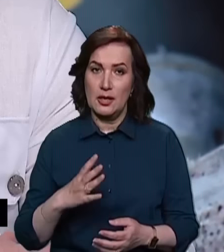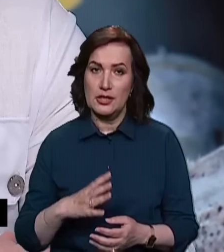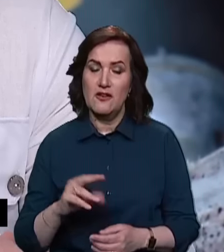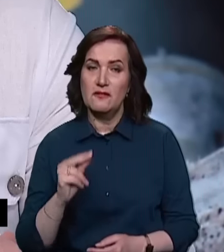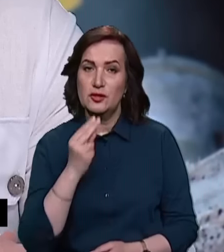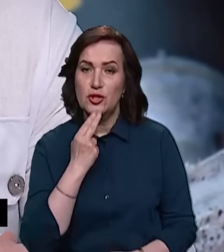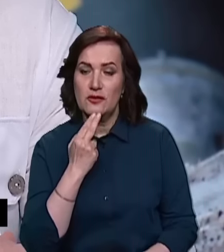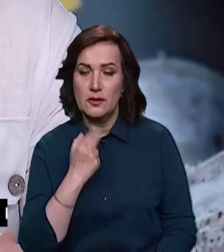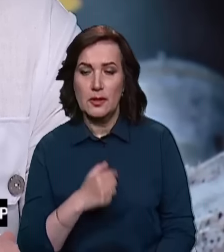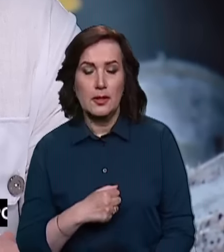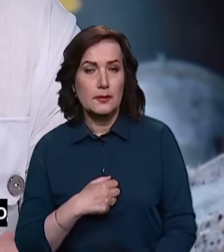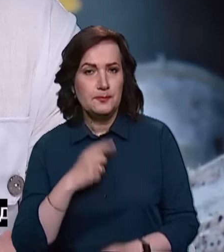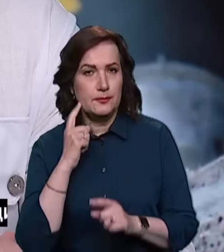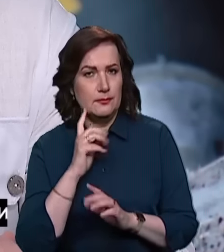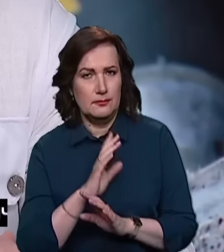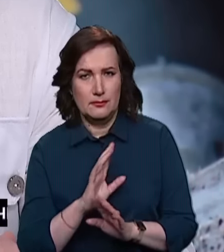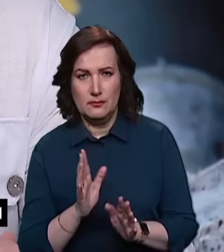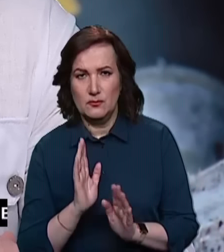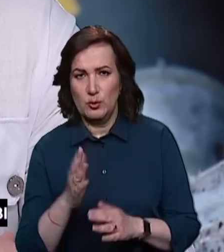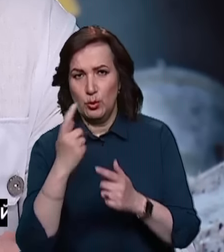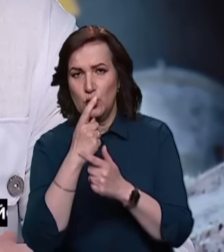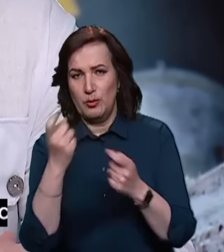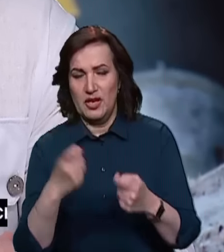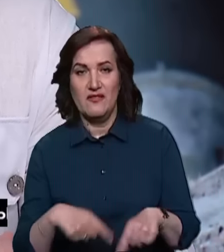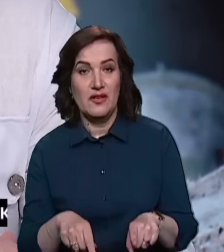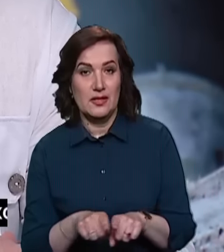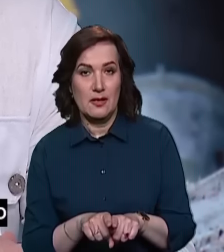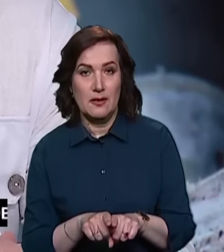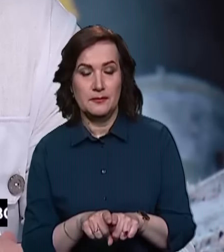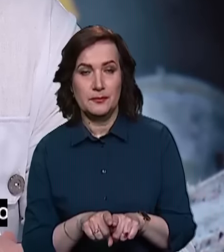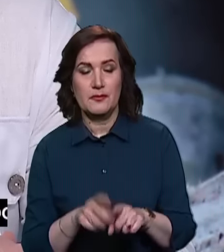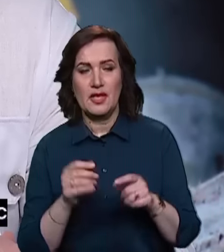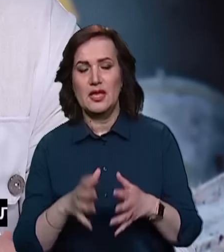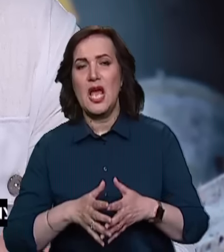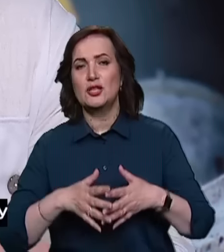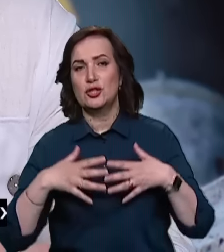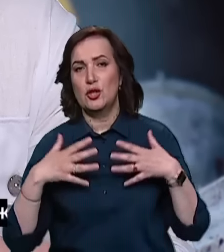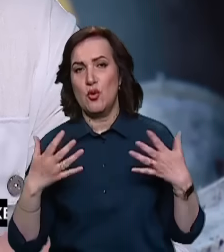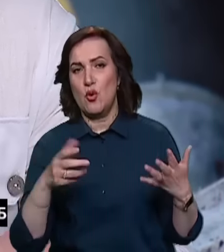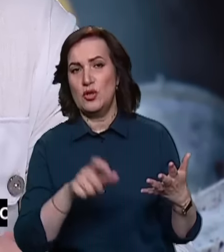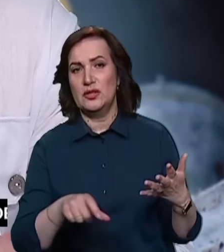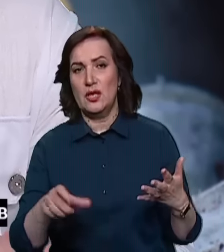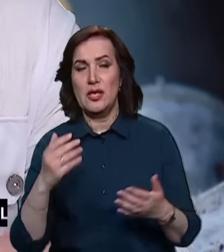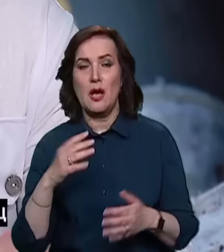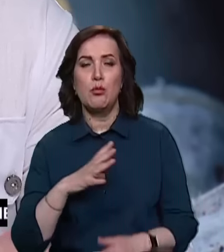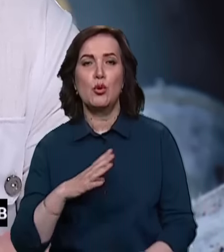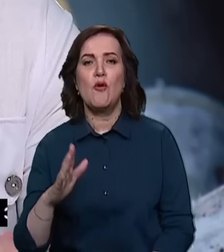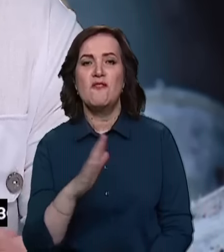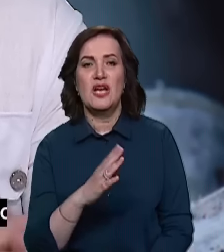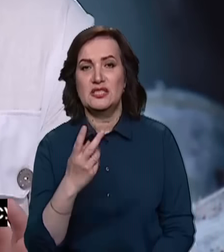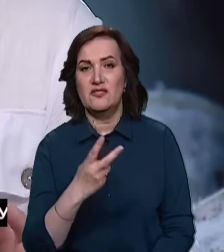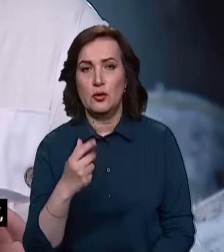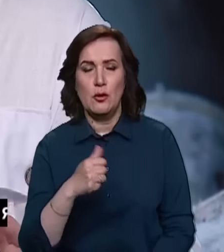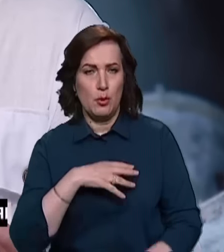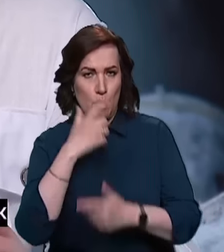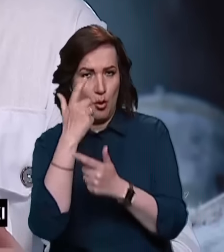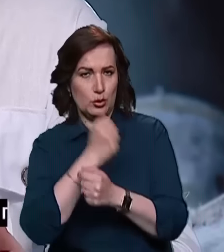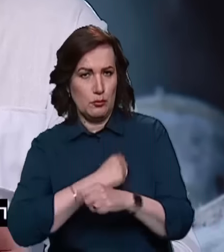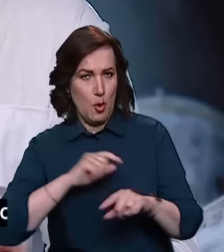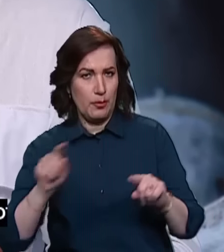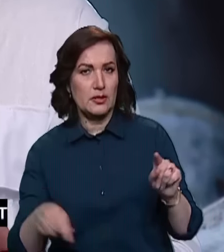власне, у червні? Я не думаю, що буде об'ява така, знаєте, для широкого загалу, як це було у вересні 22-го року, що ми